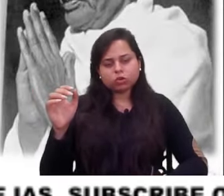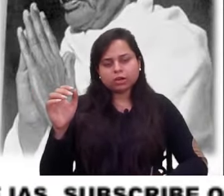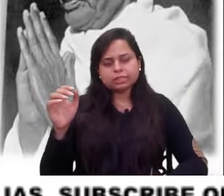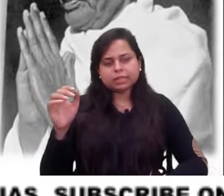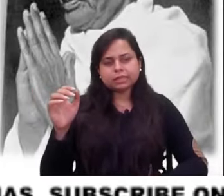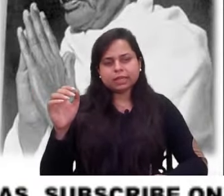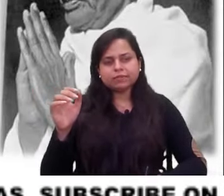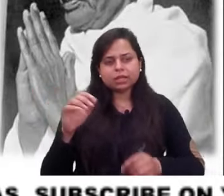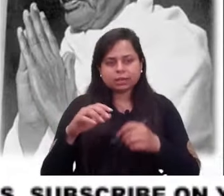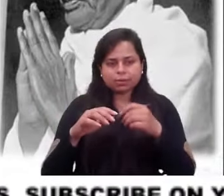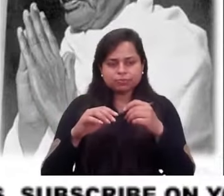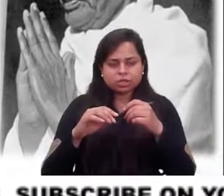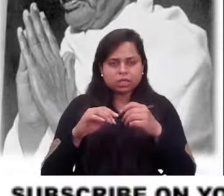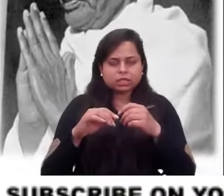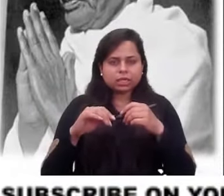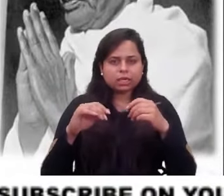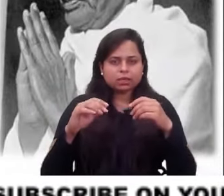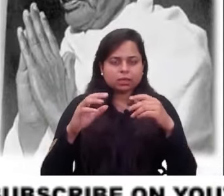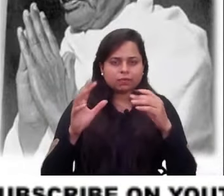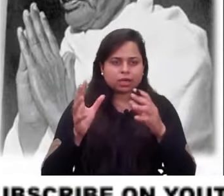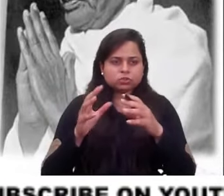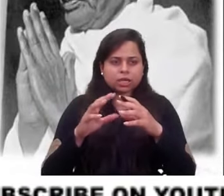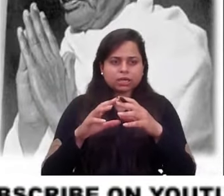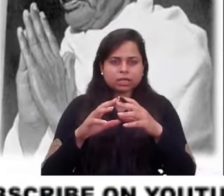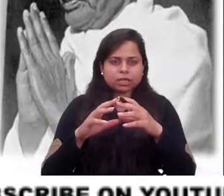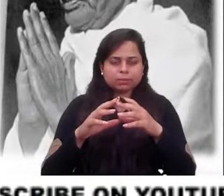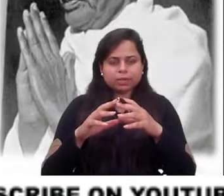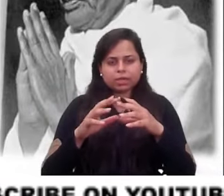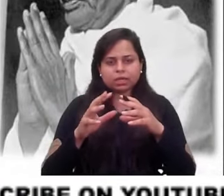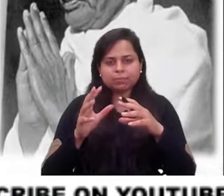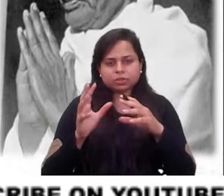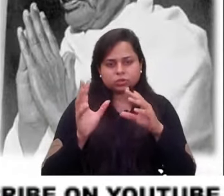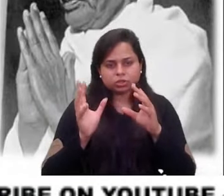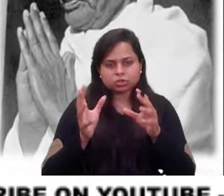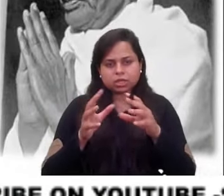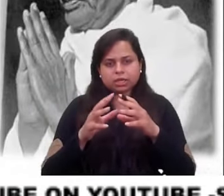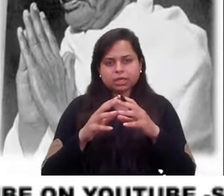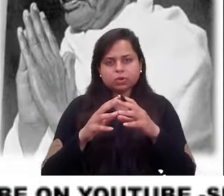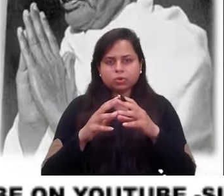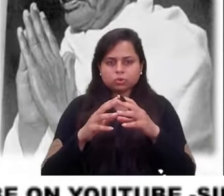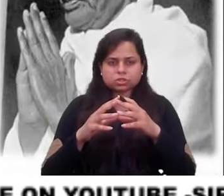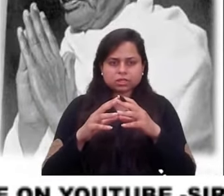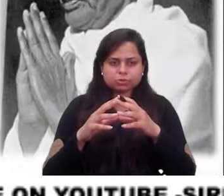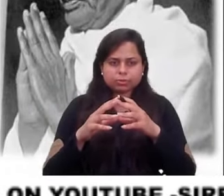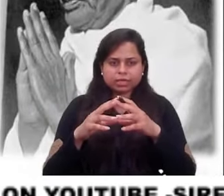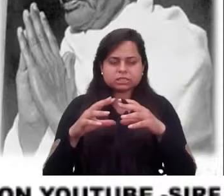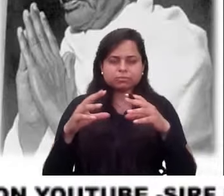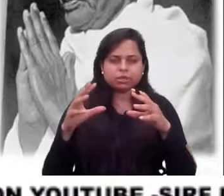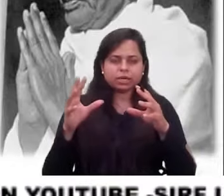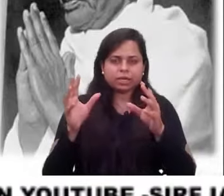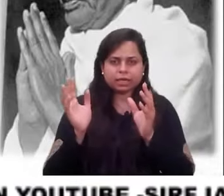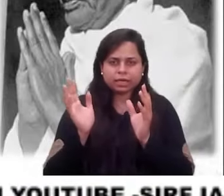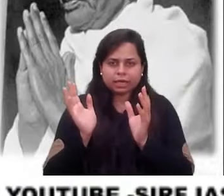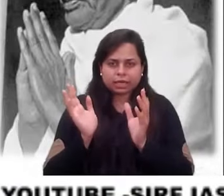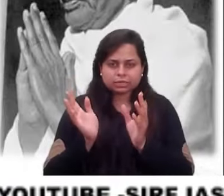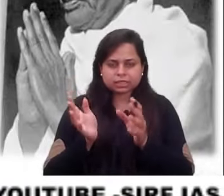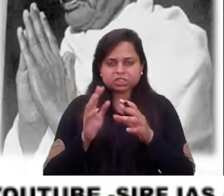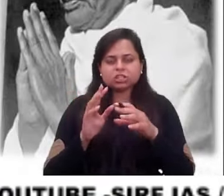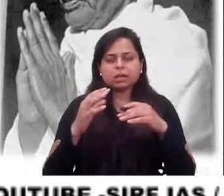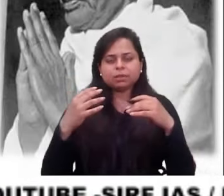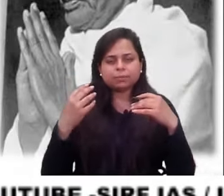फॉलो करते थे यह यहां पर हिंदुस्तानी रही